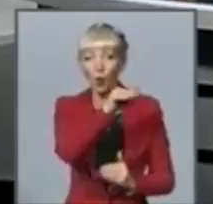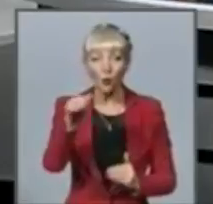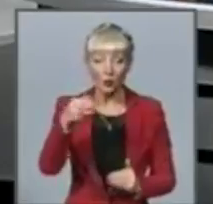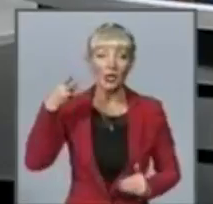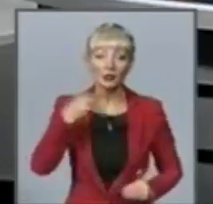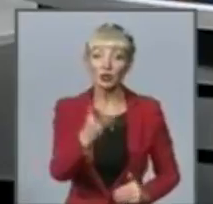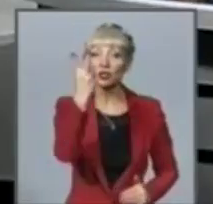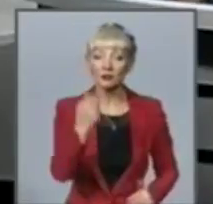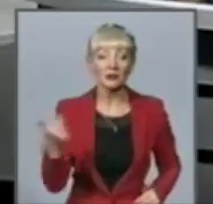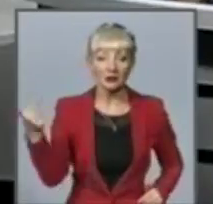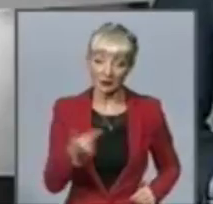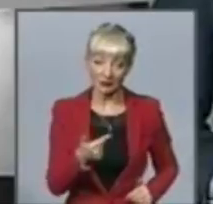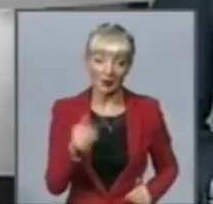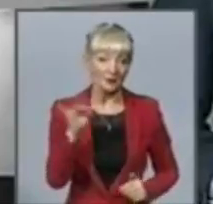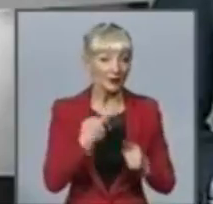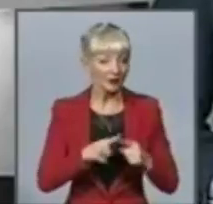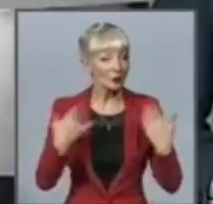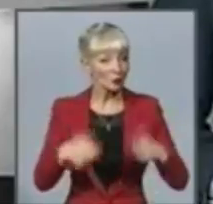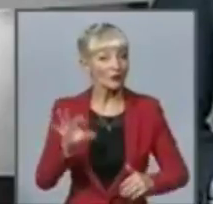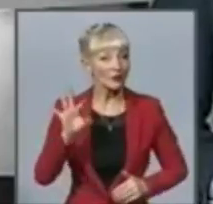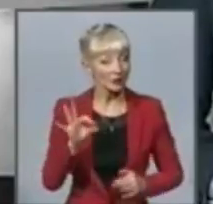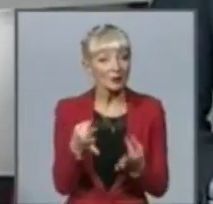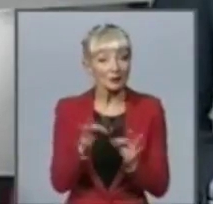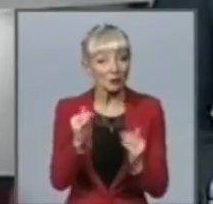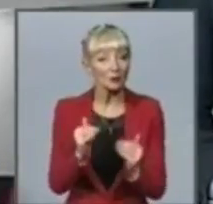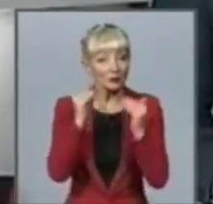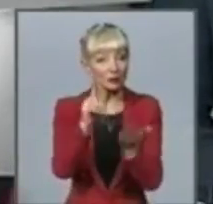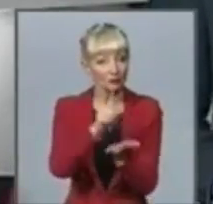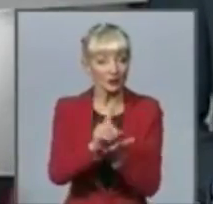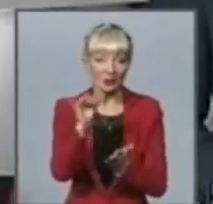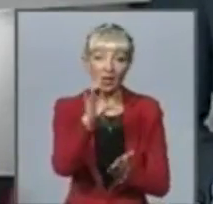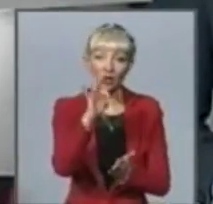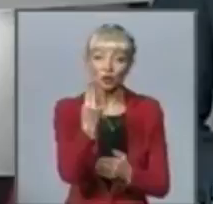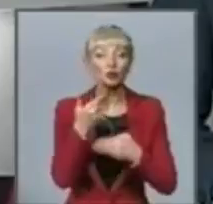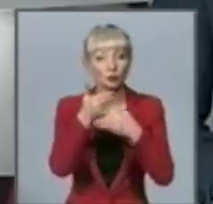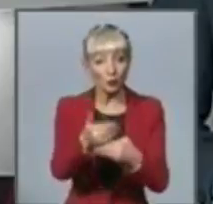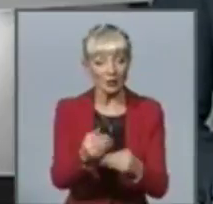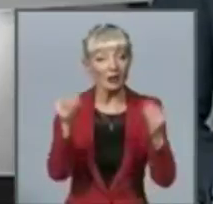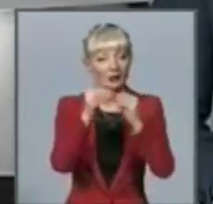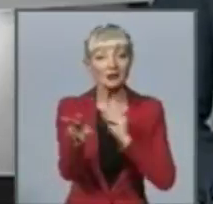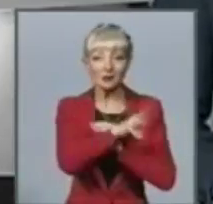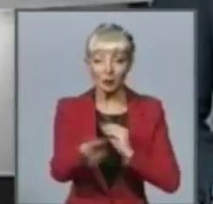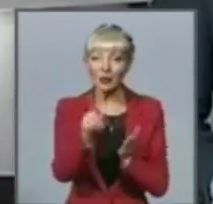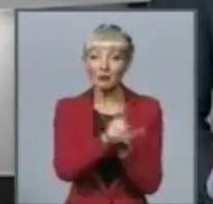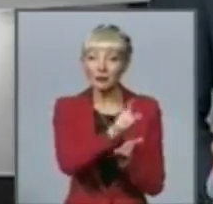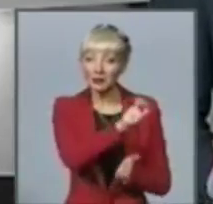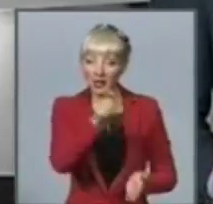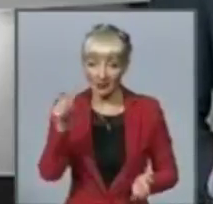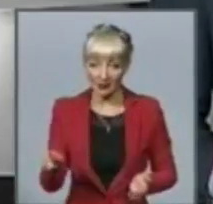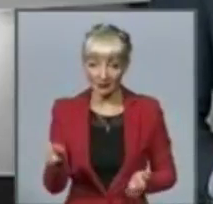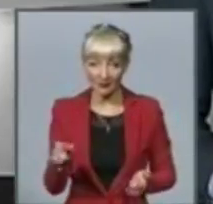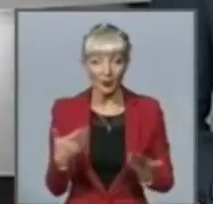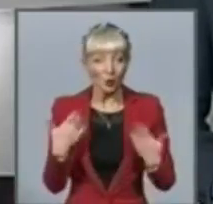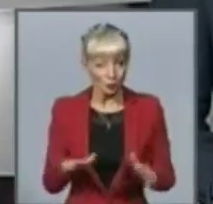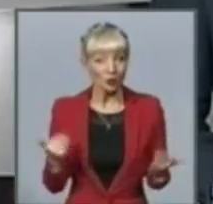3200 гривень, і це вже у жовтні дозволило підвищити пенсії та соціальну допомогу 10 мільйонам пенсіонерів.